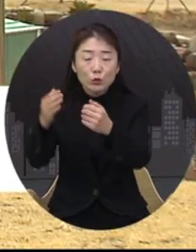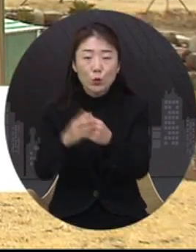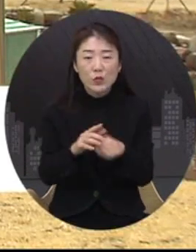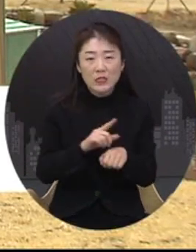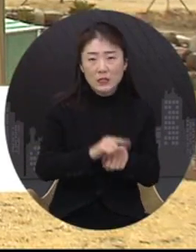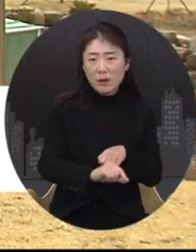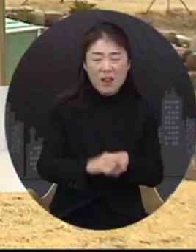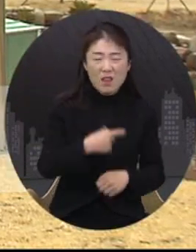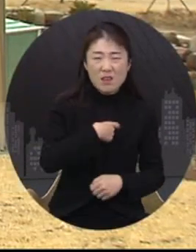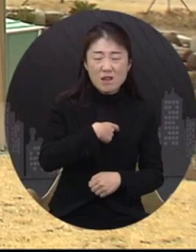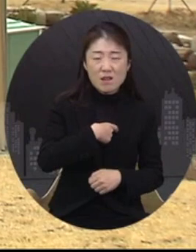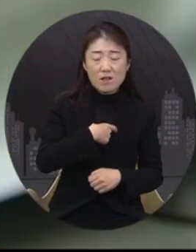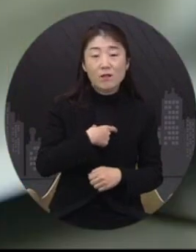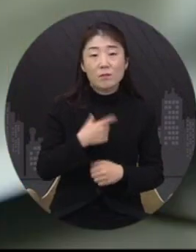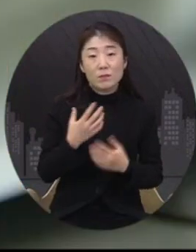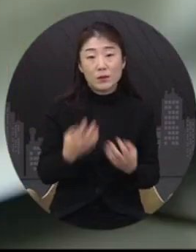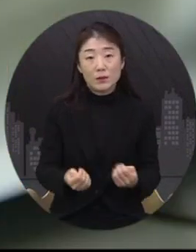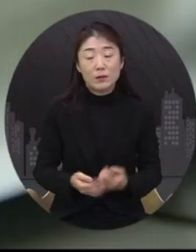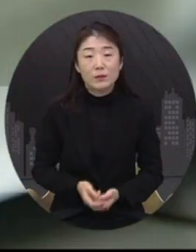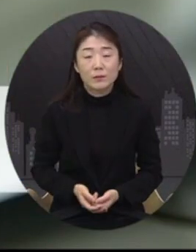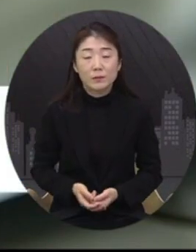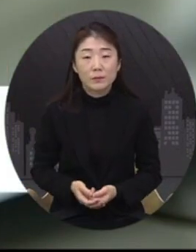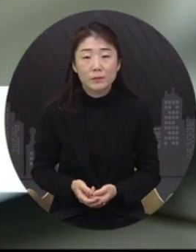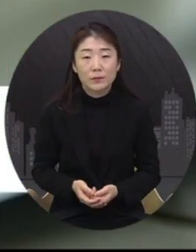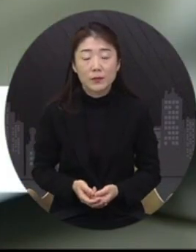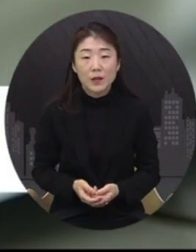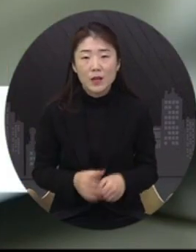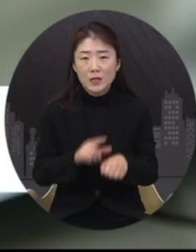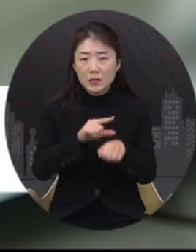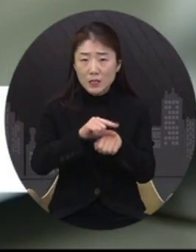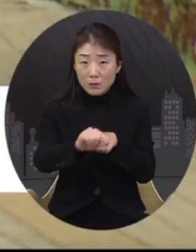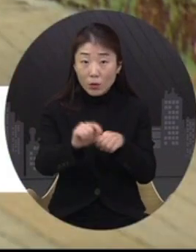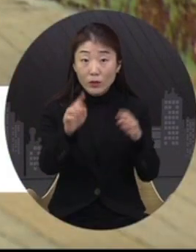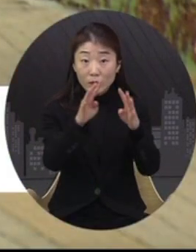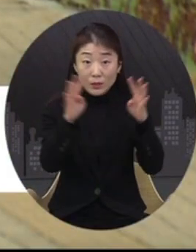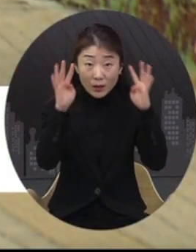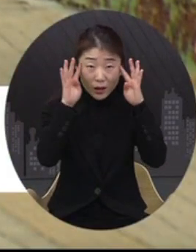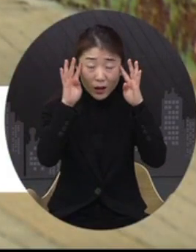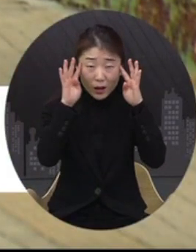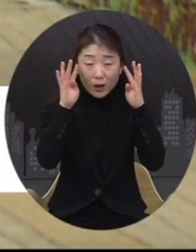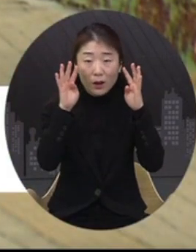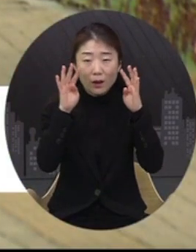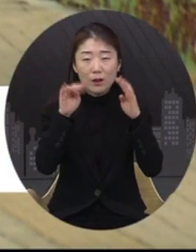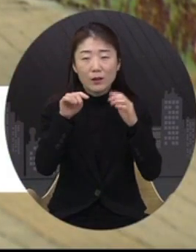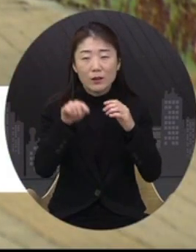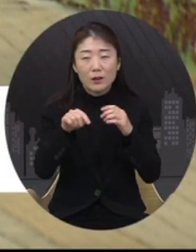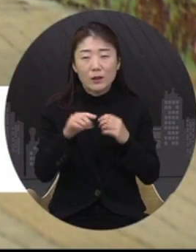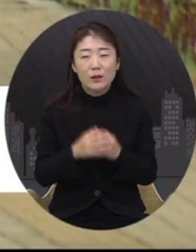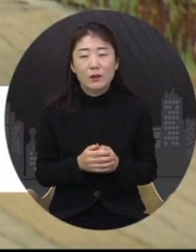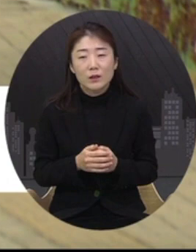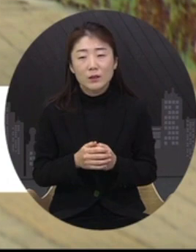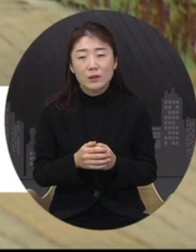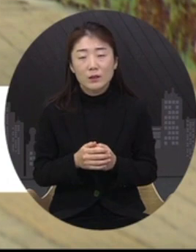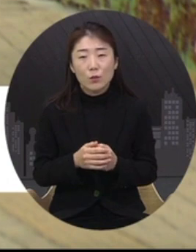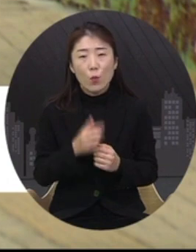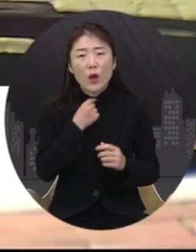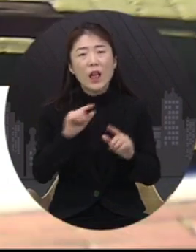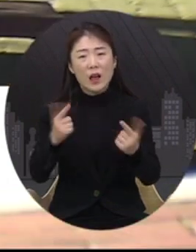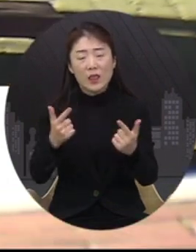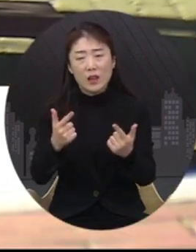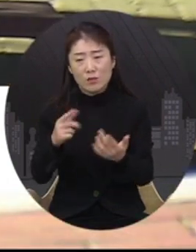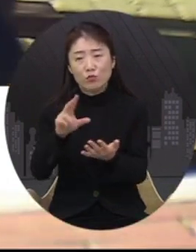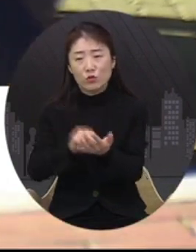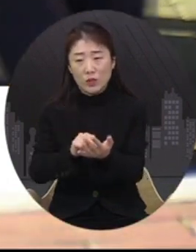맞물린 결과입니다 주요 표하게 감성 모든 형아 가장한 불 제라드는 형 간극이 제가